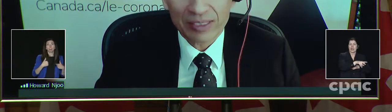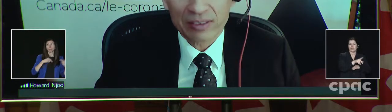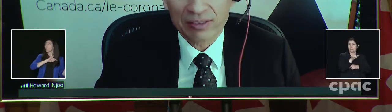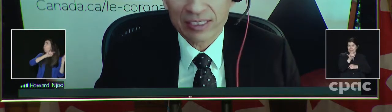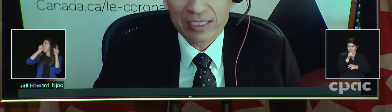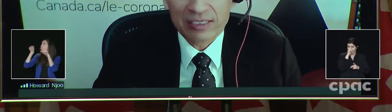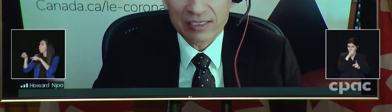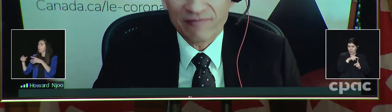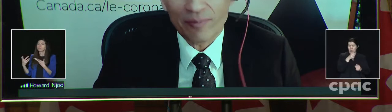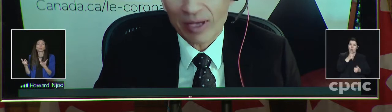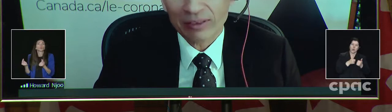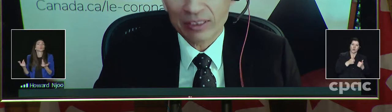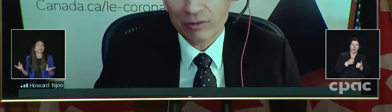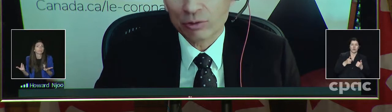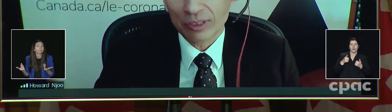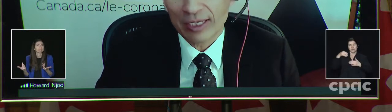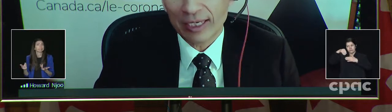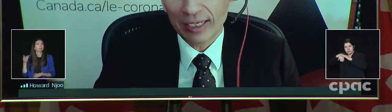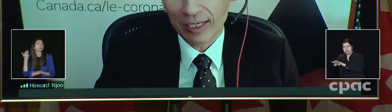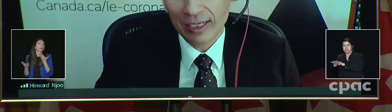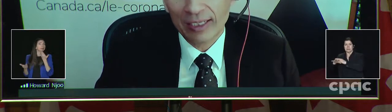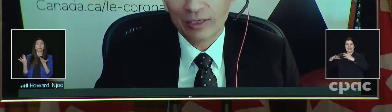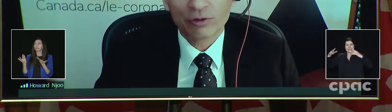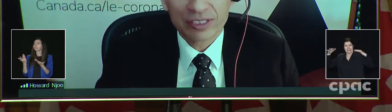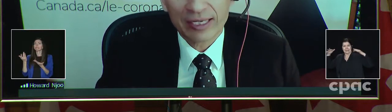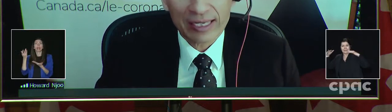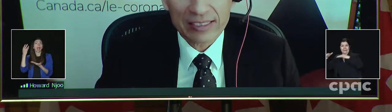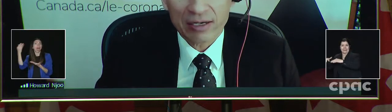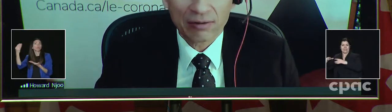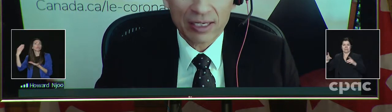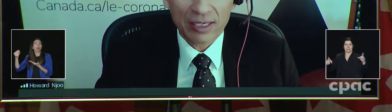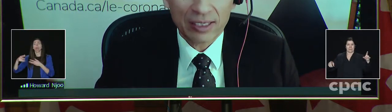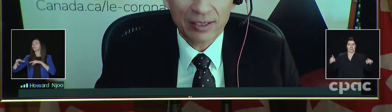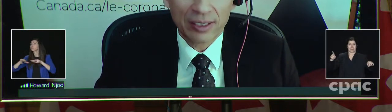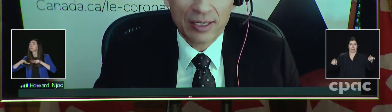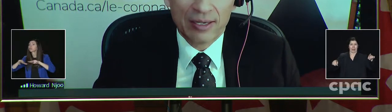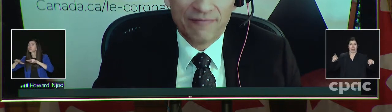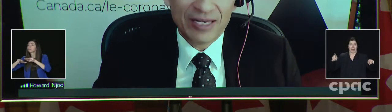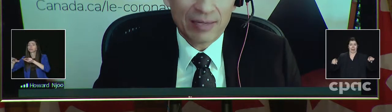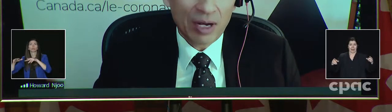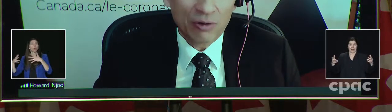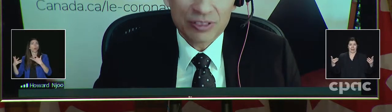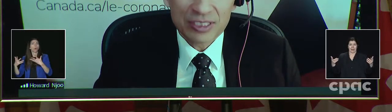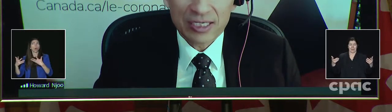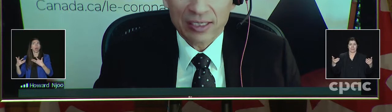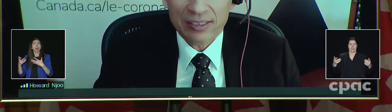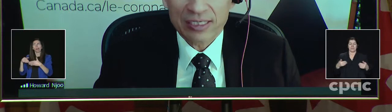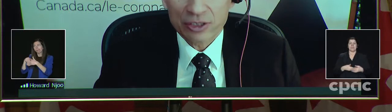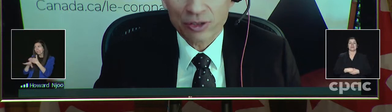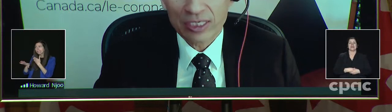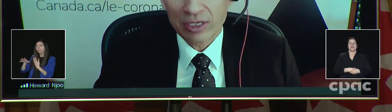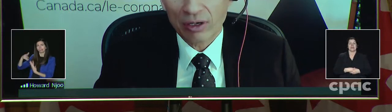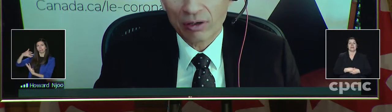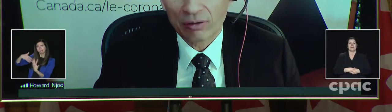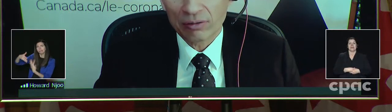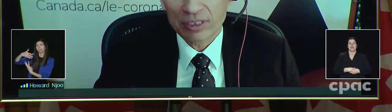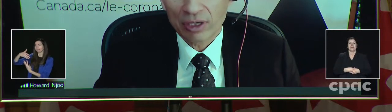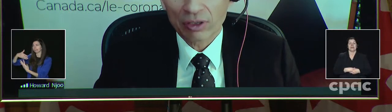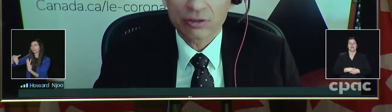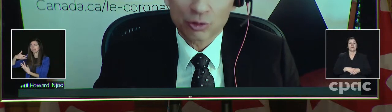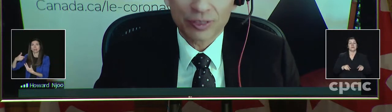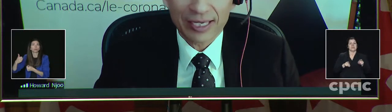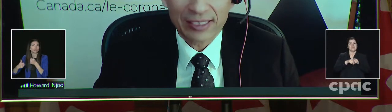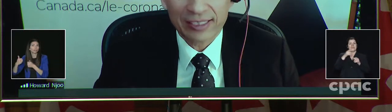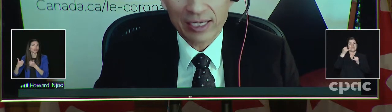beaucoup de personnes? Ça fait partie de toutes des considérations et finalement aussi, c'est sûr que si